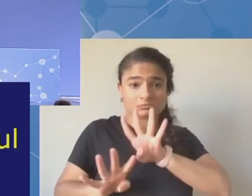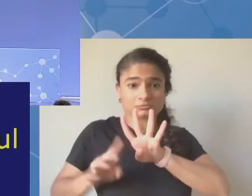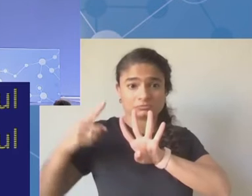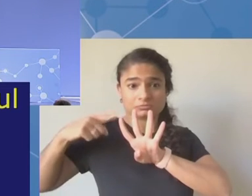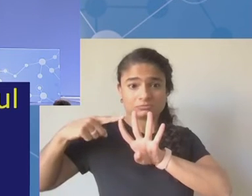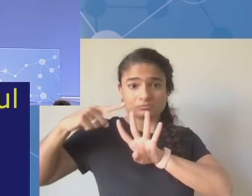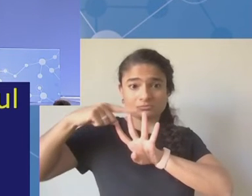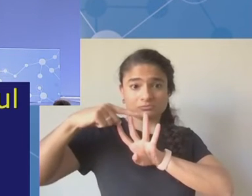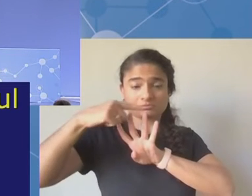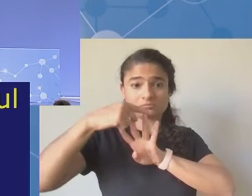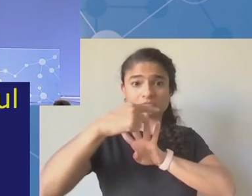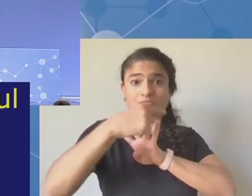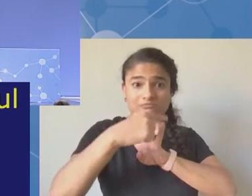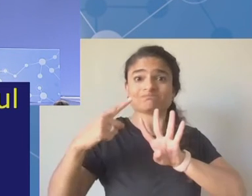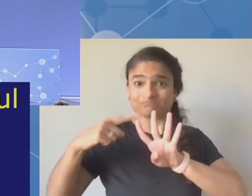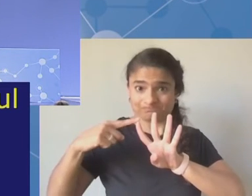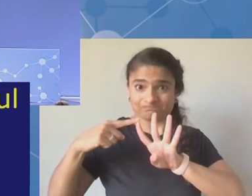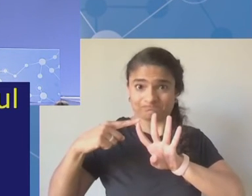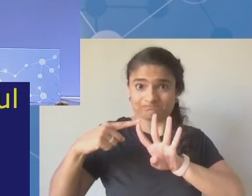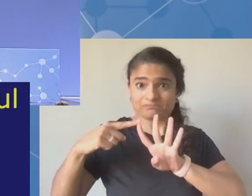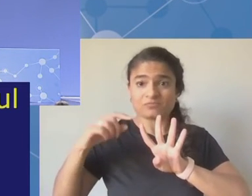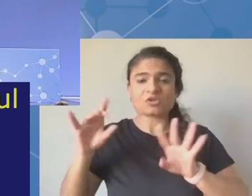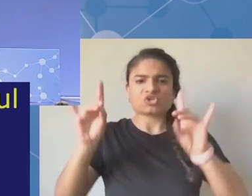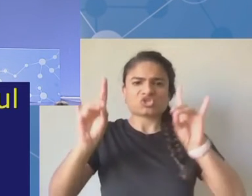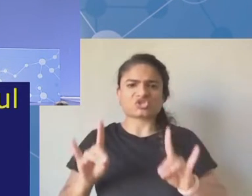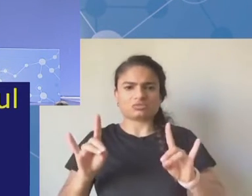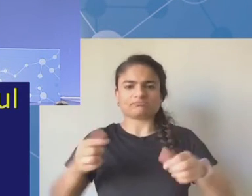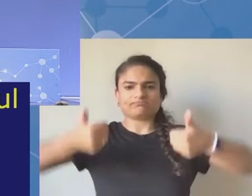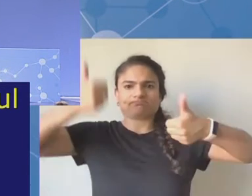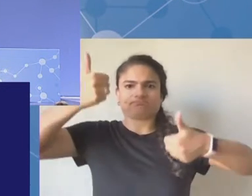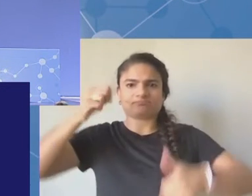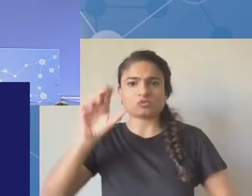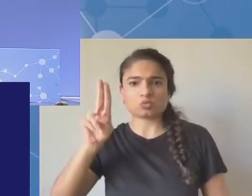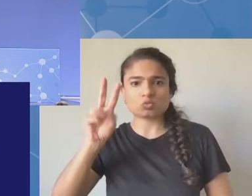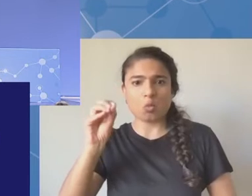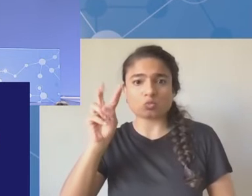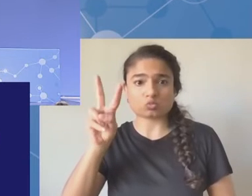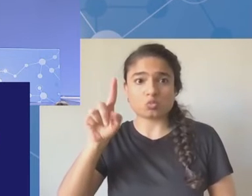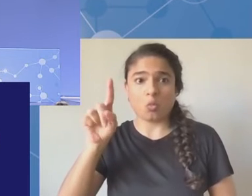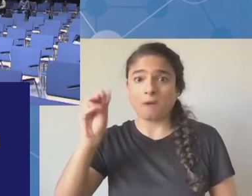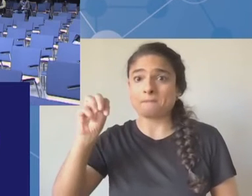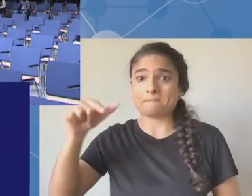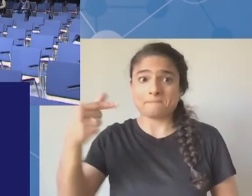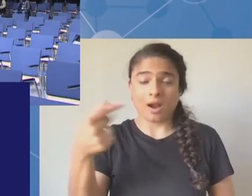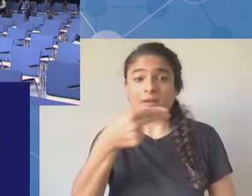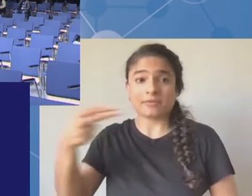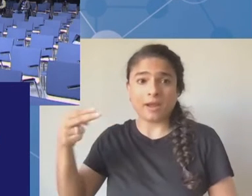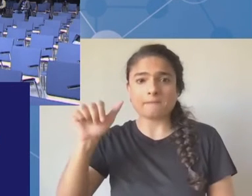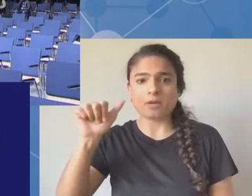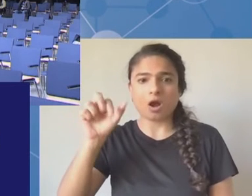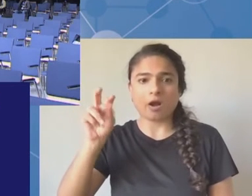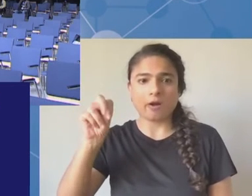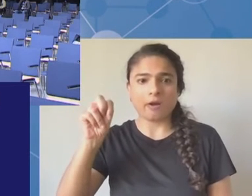то, что вы меня представили. Надеюсь, что эта сессия окажется у нас очень креативной и